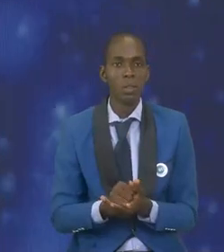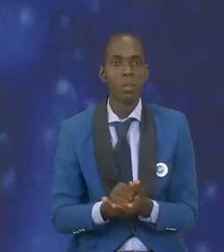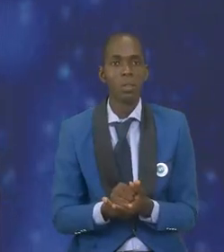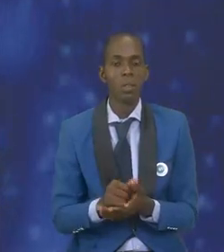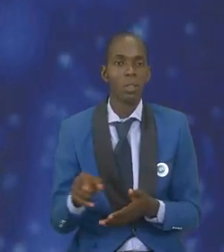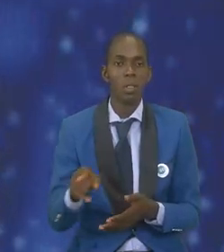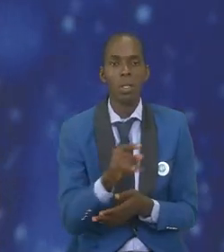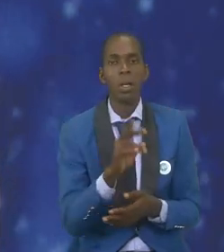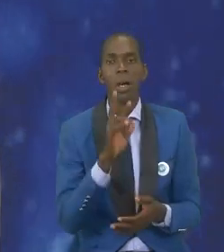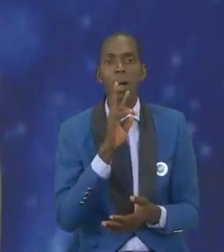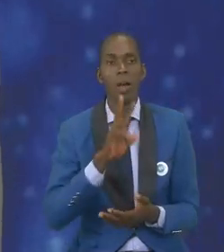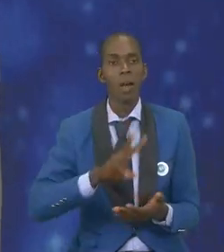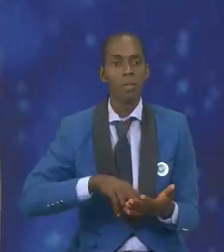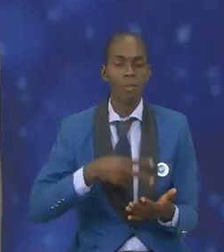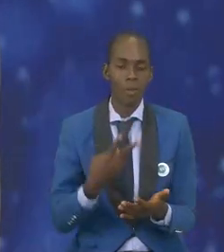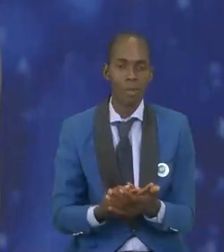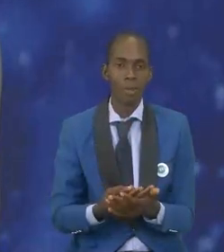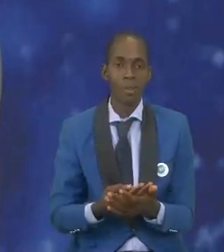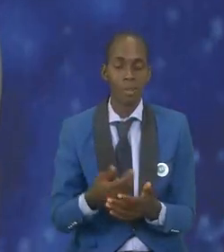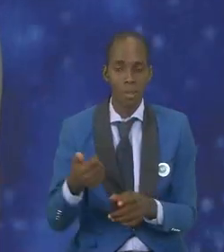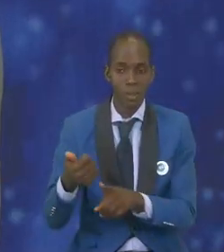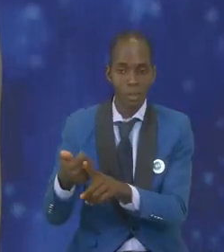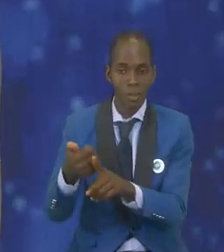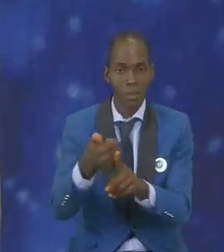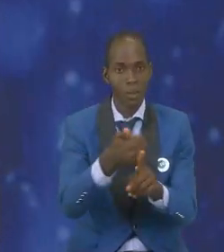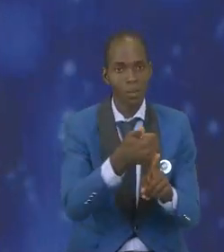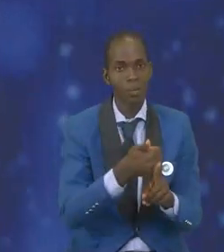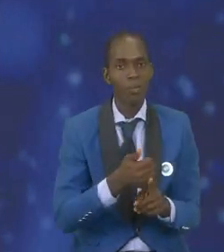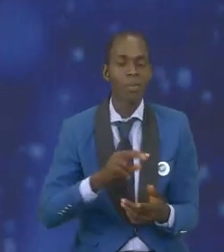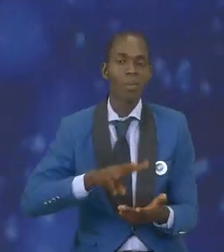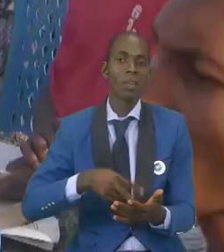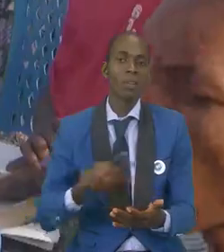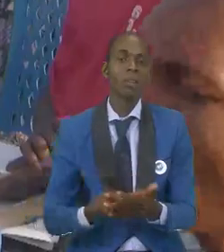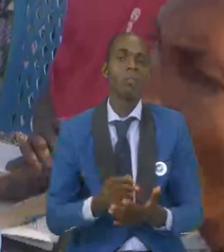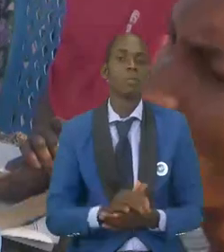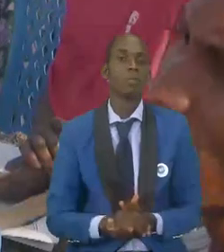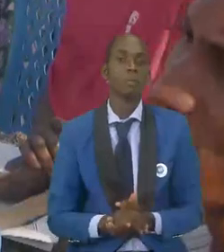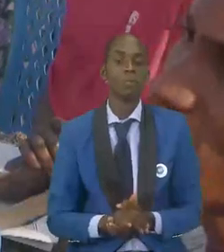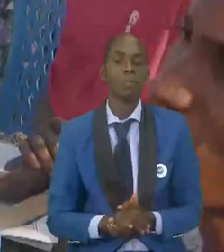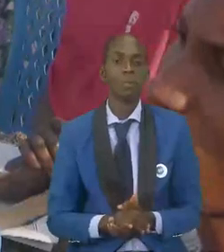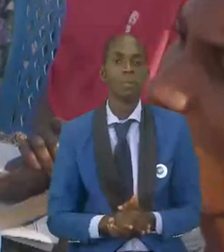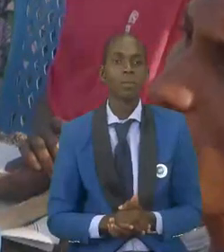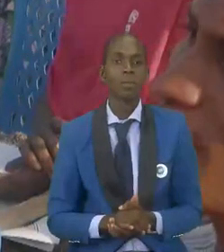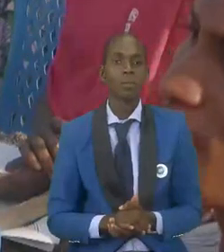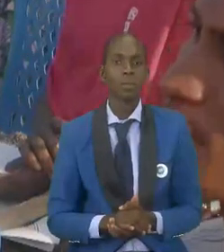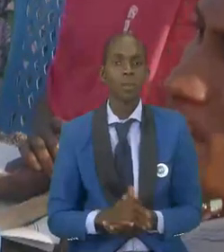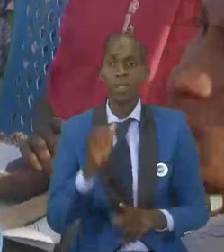sont tombés il y sont tombés